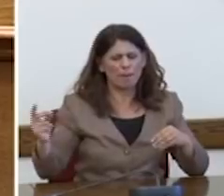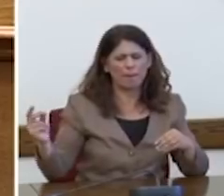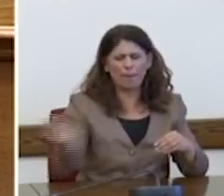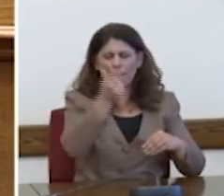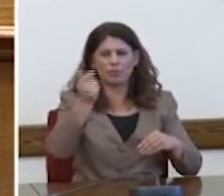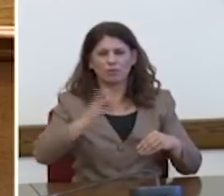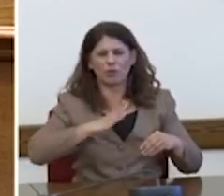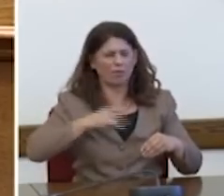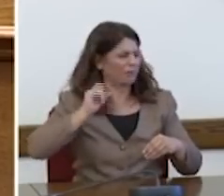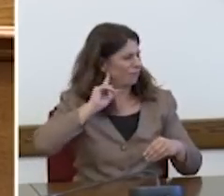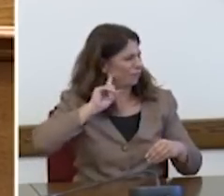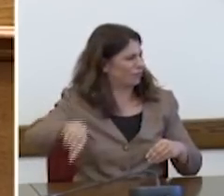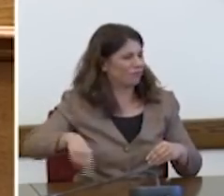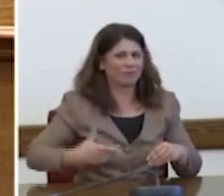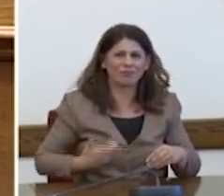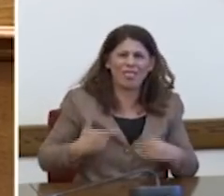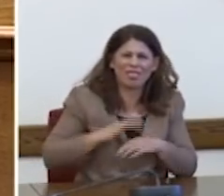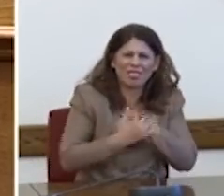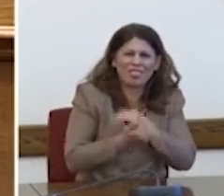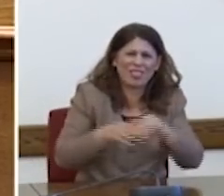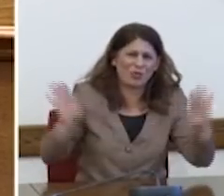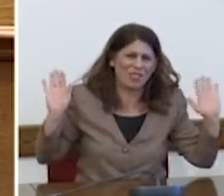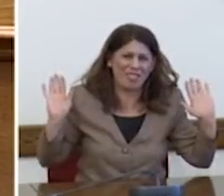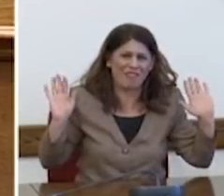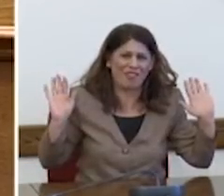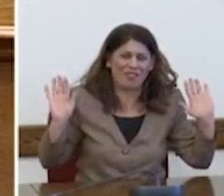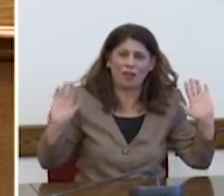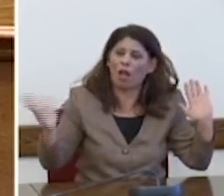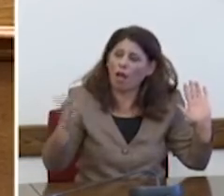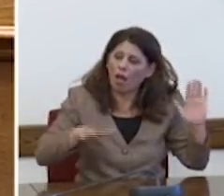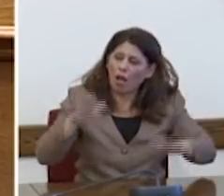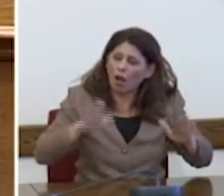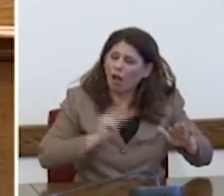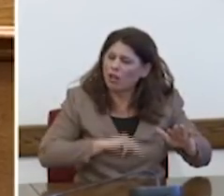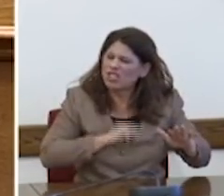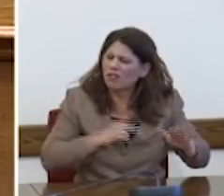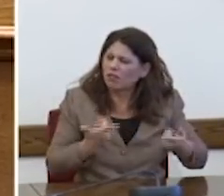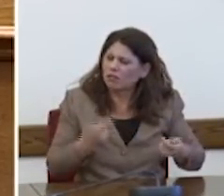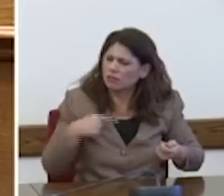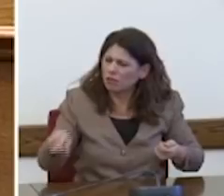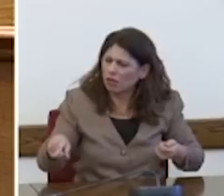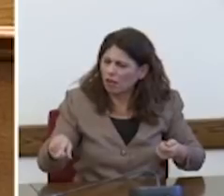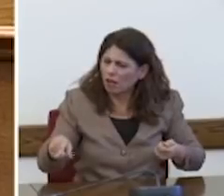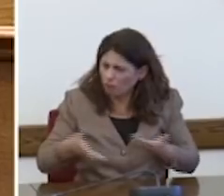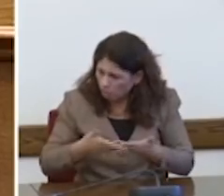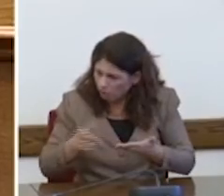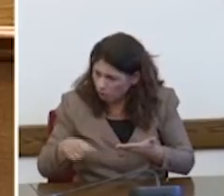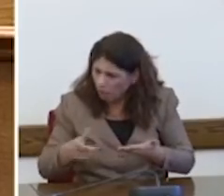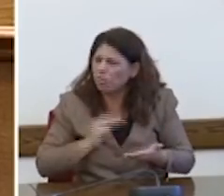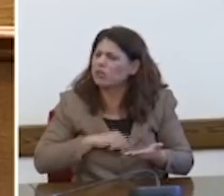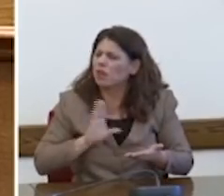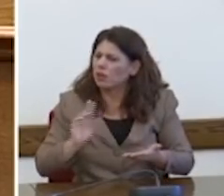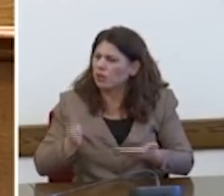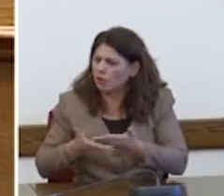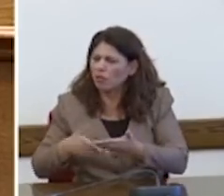λαούς ανάλογα με το τι επιβάλλουν κάθε φορά τα καιροσκοπικά συνεχώς μεταβαλλόμενα συμφέροντά τους. Μήπως στην